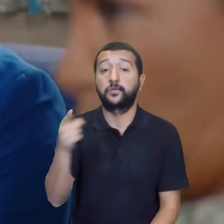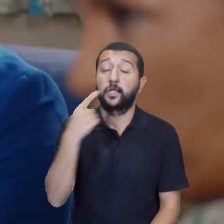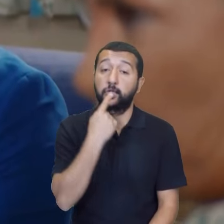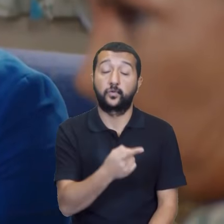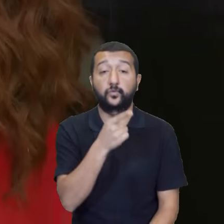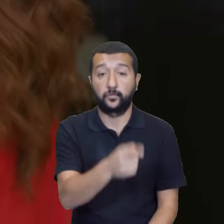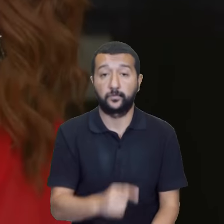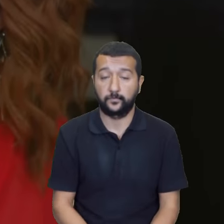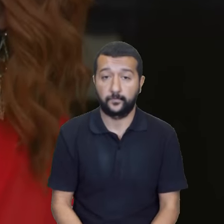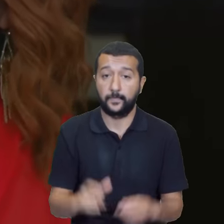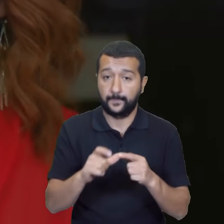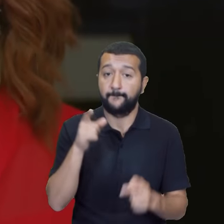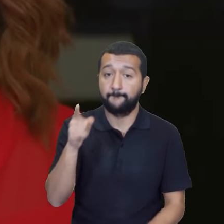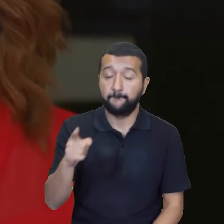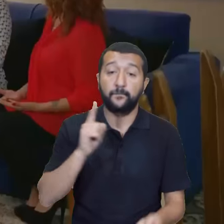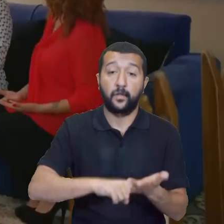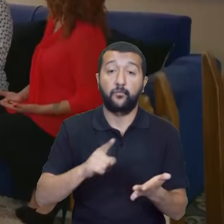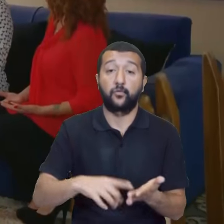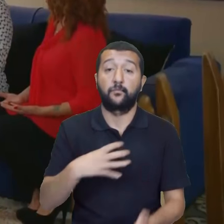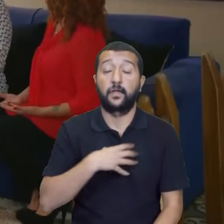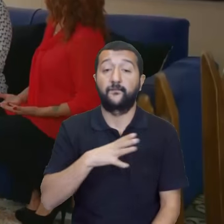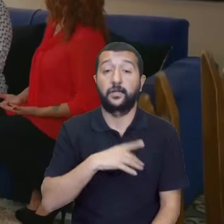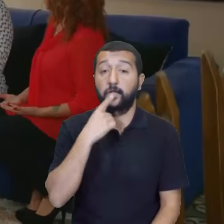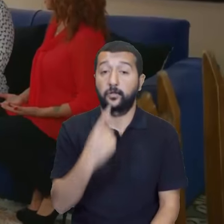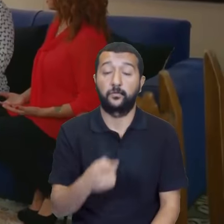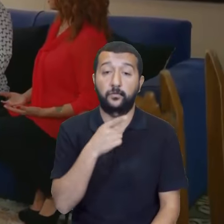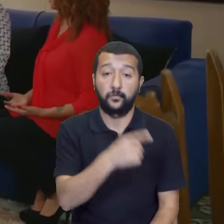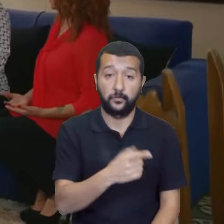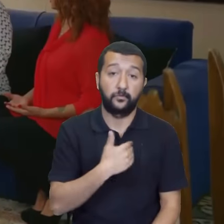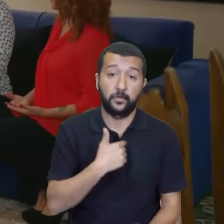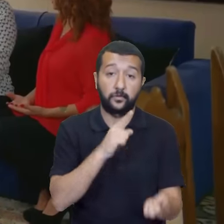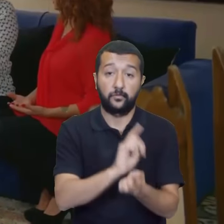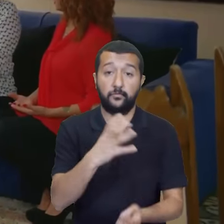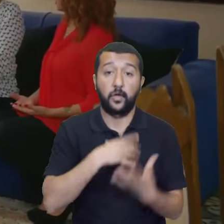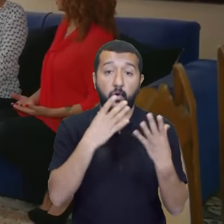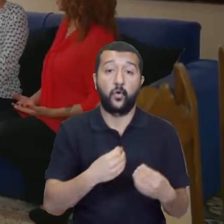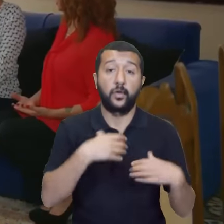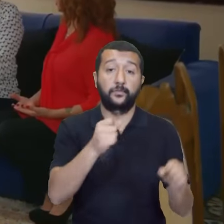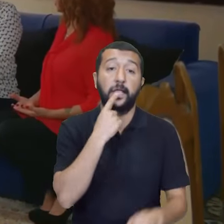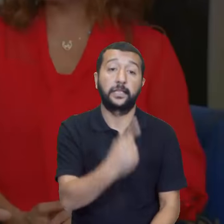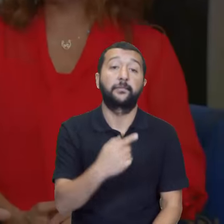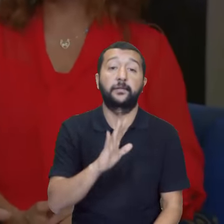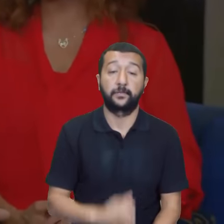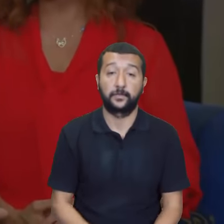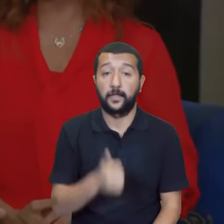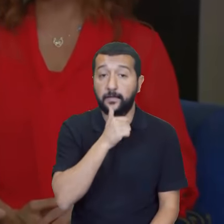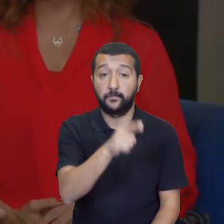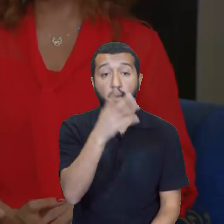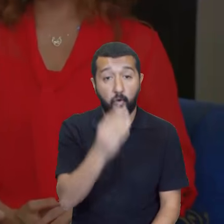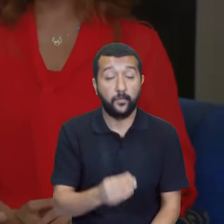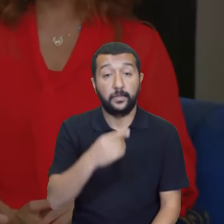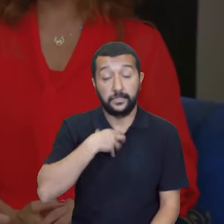ki, sen söylüyorsun. Şener, tapulu malım var artık diyor. Ah, ben ona mülk sahibi olamazsın demedim ki. Adam